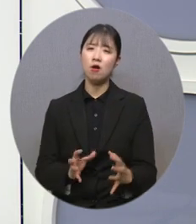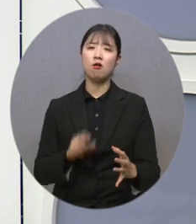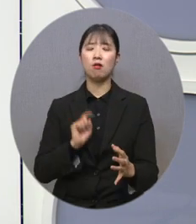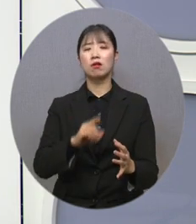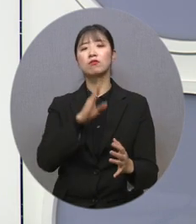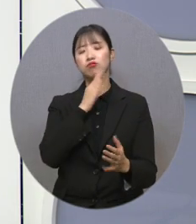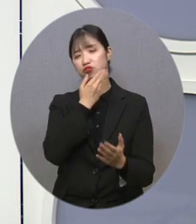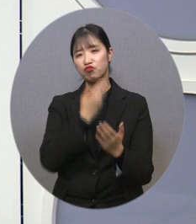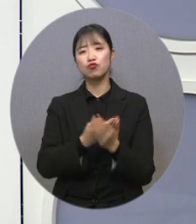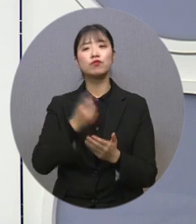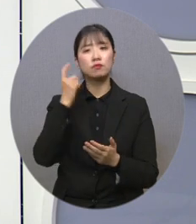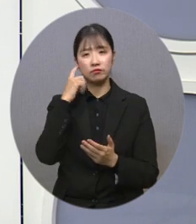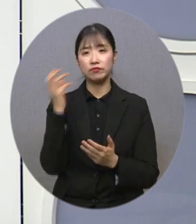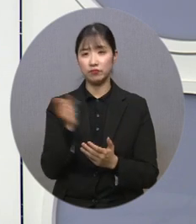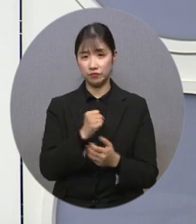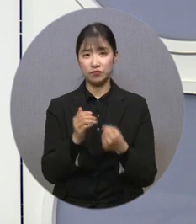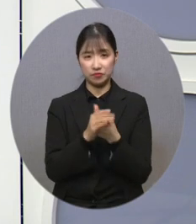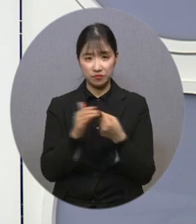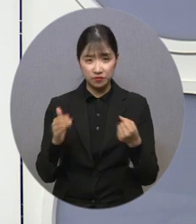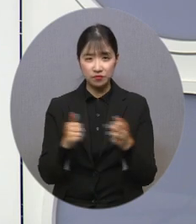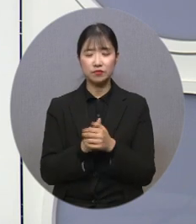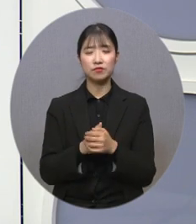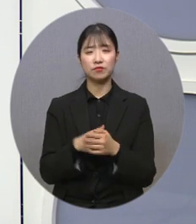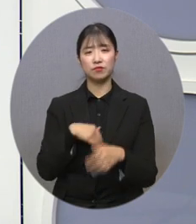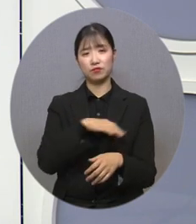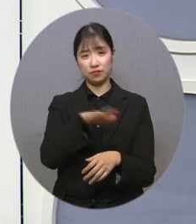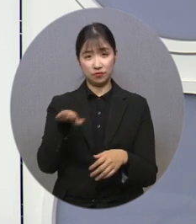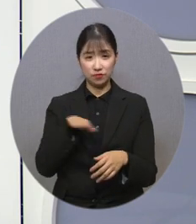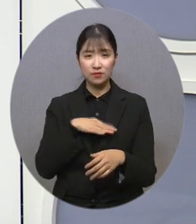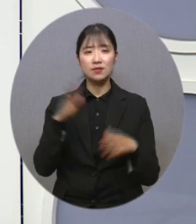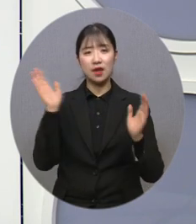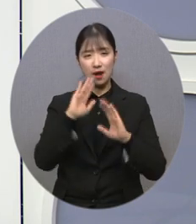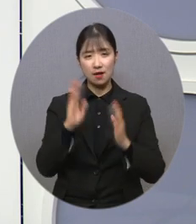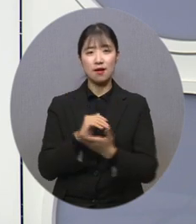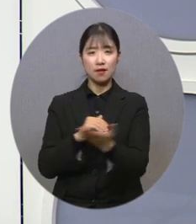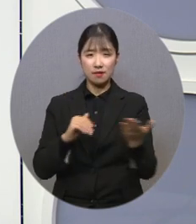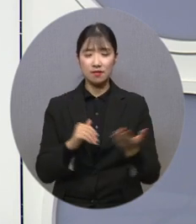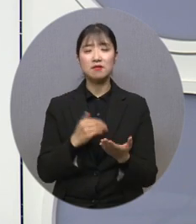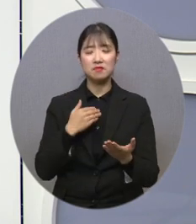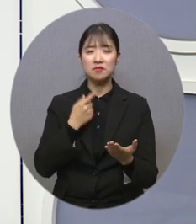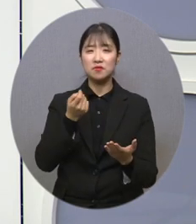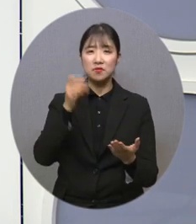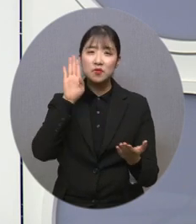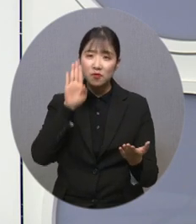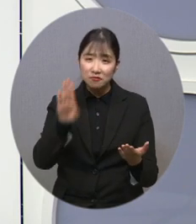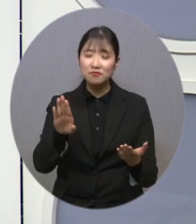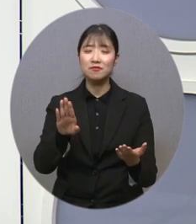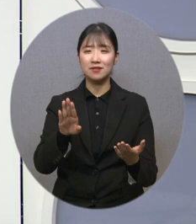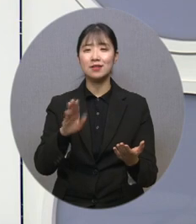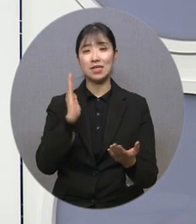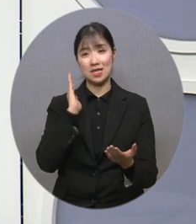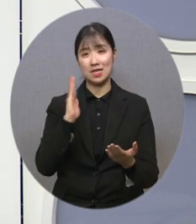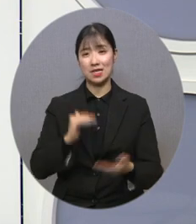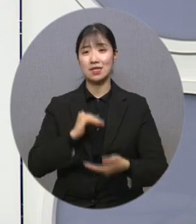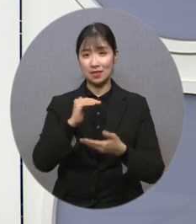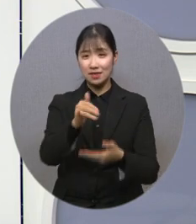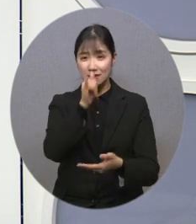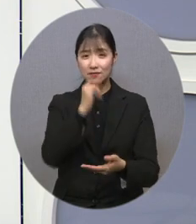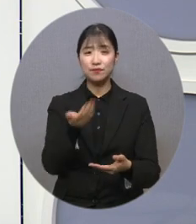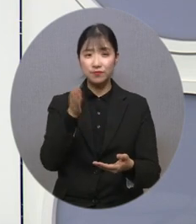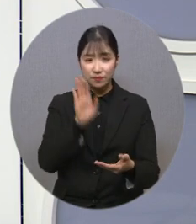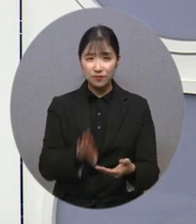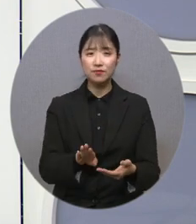중요하다고 생각합니다. 그런 의미에서 우리는 학생들에게 제가 이제 잠시 뒤에도 말씀을